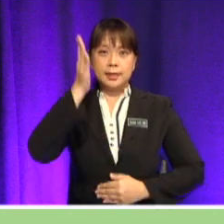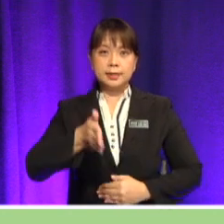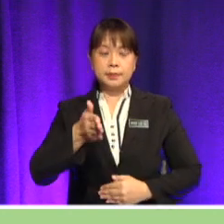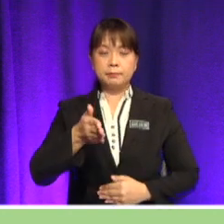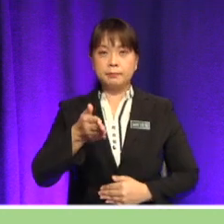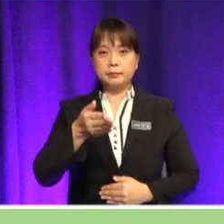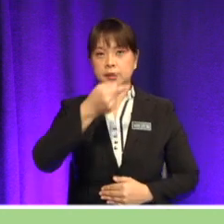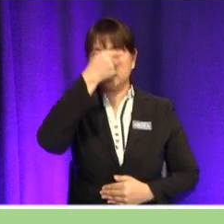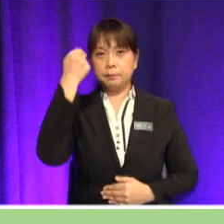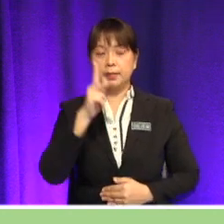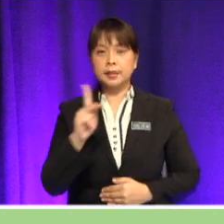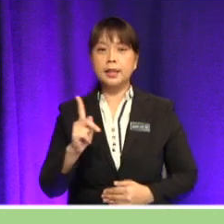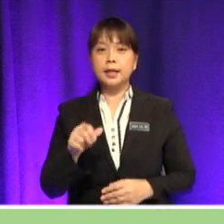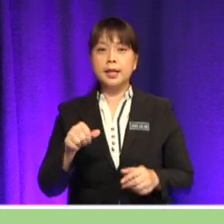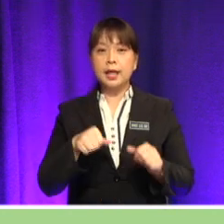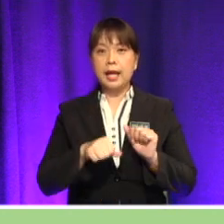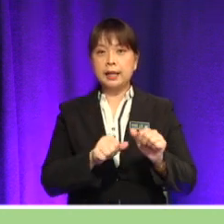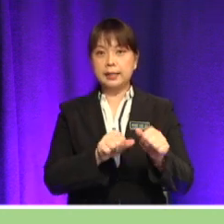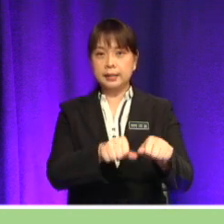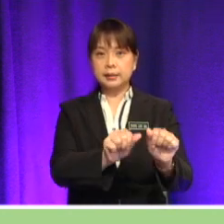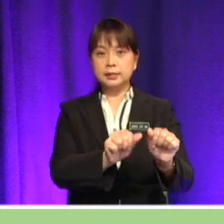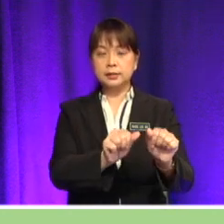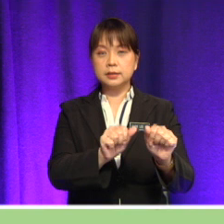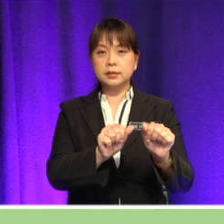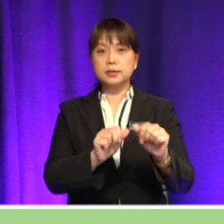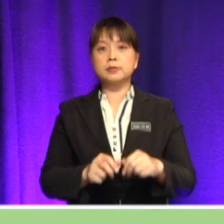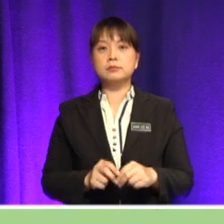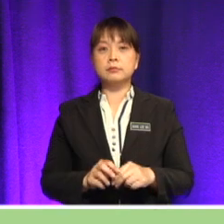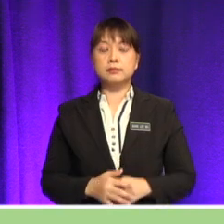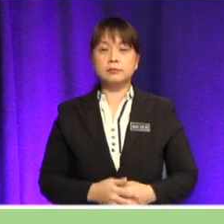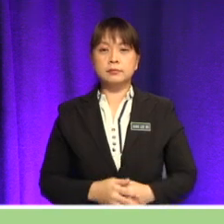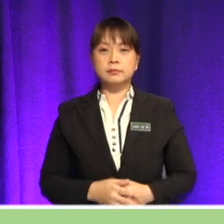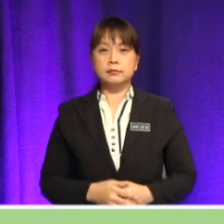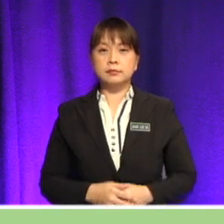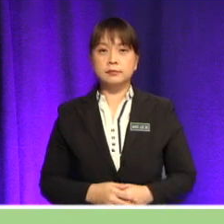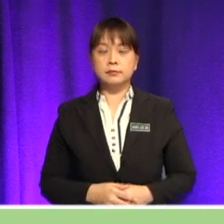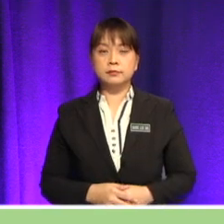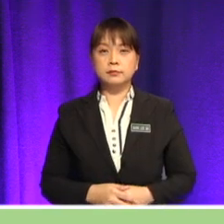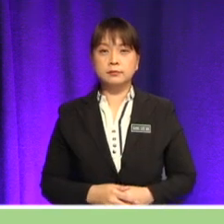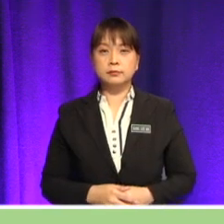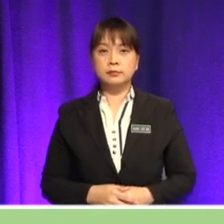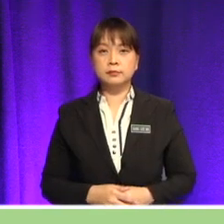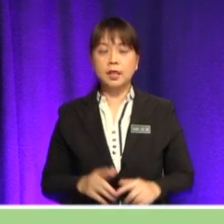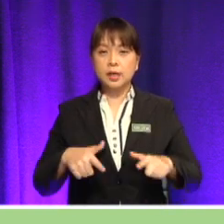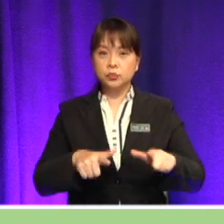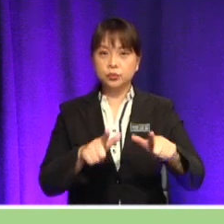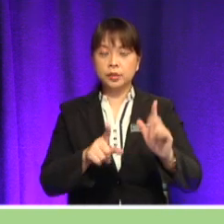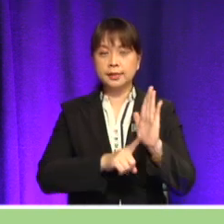aliran udara berhalaju tinggi macan turun Bukit daripada Turun ke bawah